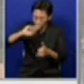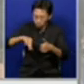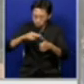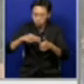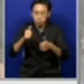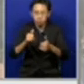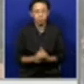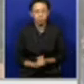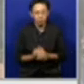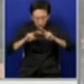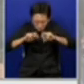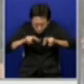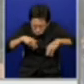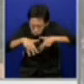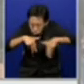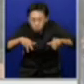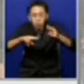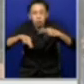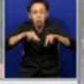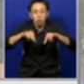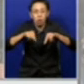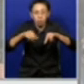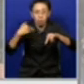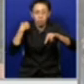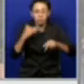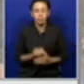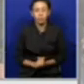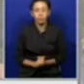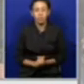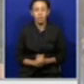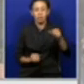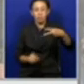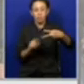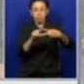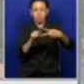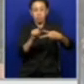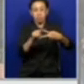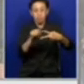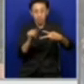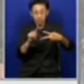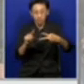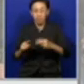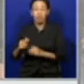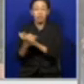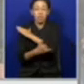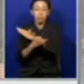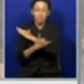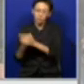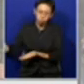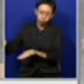าคนป่วยวิธีการง่ายๆครับมีอยู่2ที่คือเราไม่ให้เชื้อจากต่างประเทศเข้ามาคือ